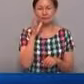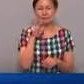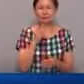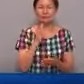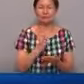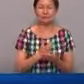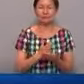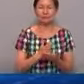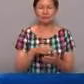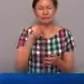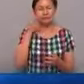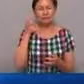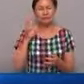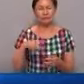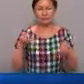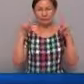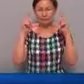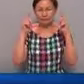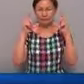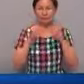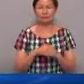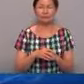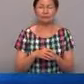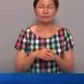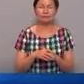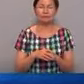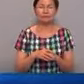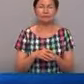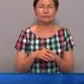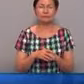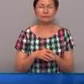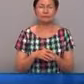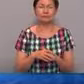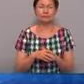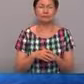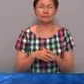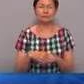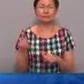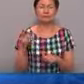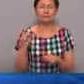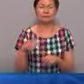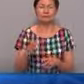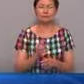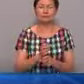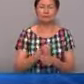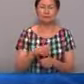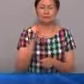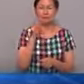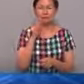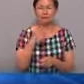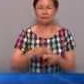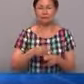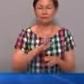опыт съемок в рекламных роликах и фотосессиях. Постичь непростое модельное искусство ей пришлось за рекордно короткое время. Но это не помешало